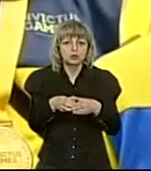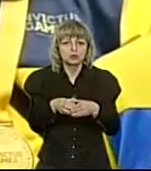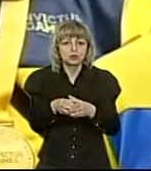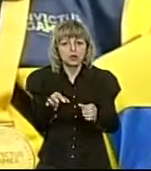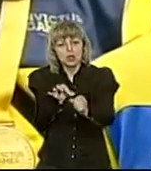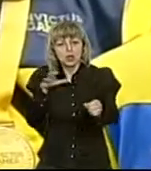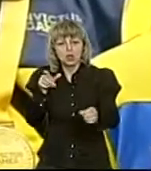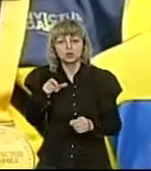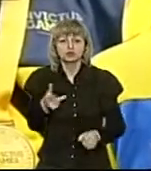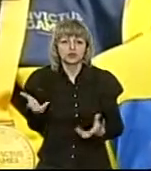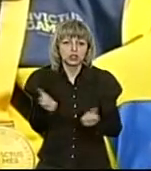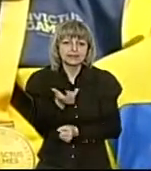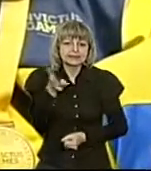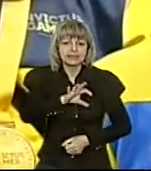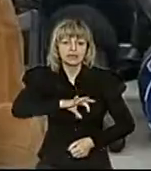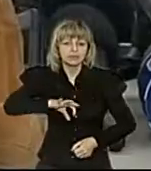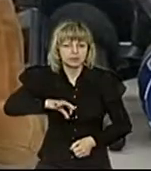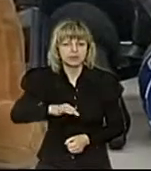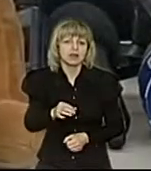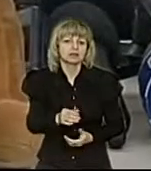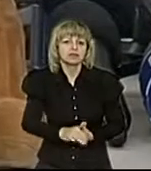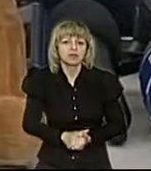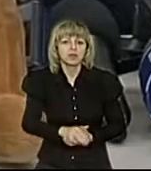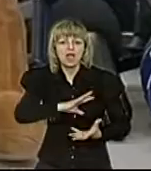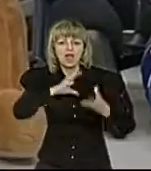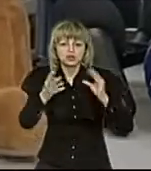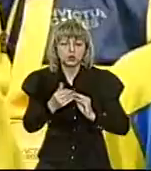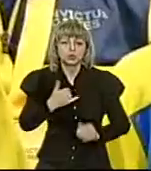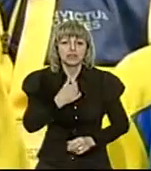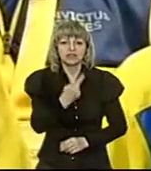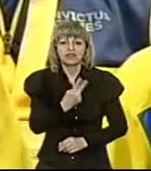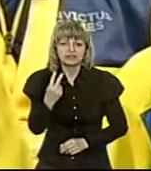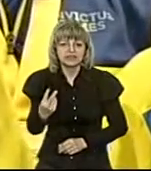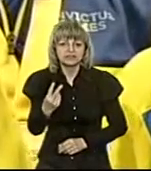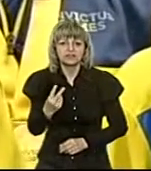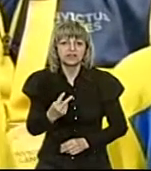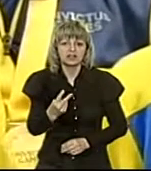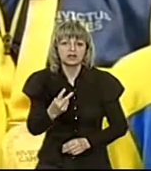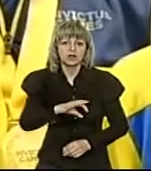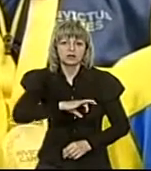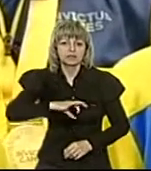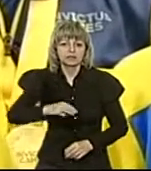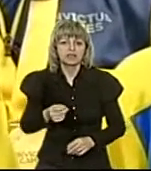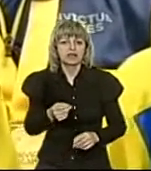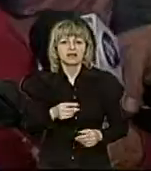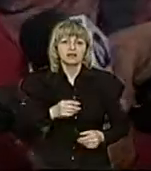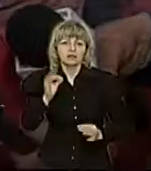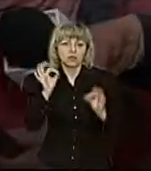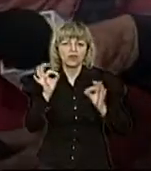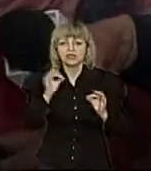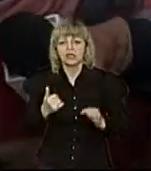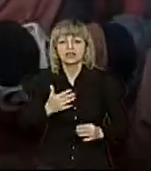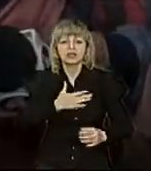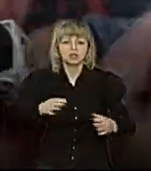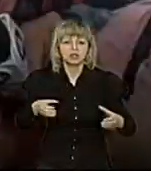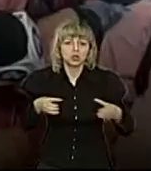Тобто загальна кількість спортсменів медалей у нас 22 нагороди. Коефіцієнт корисної дії нашої команди найвищий. Тому